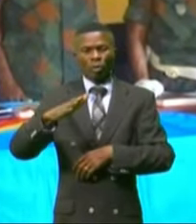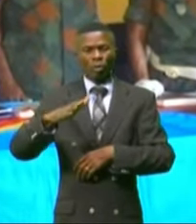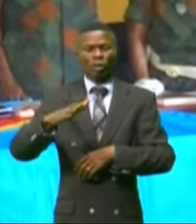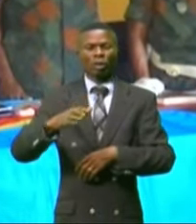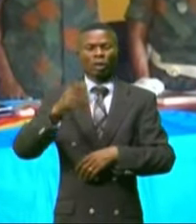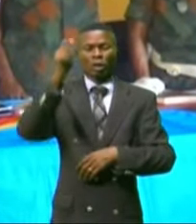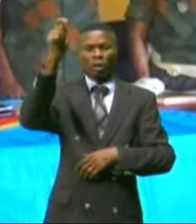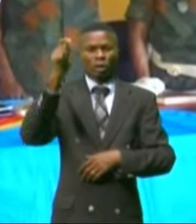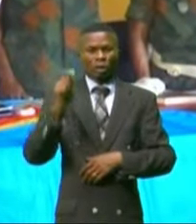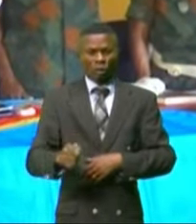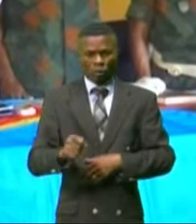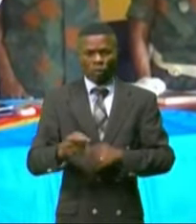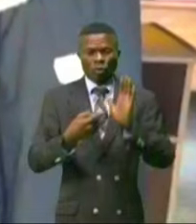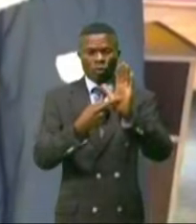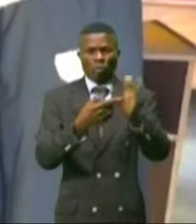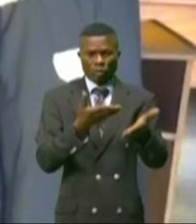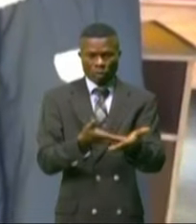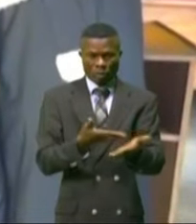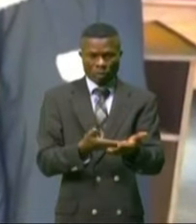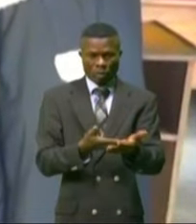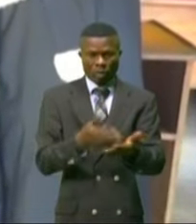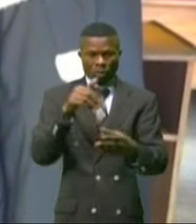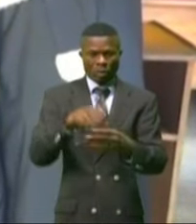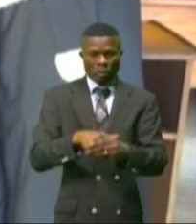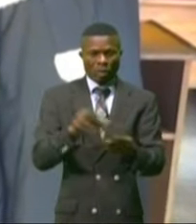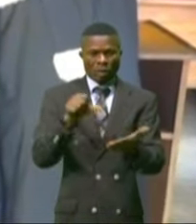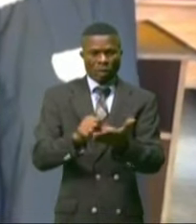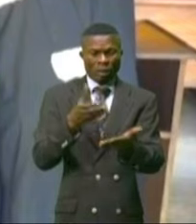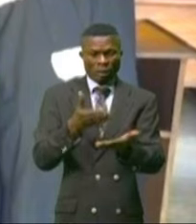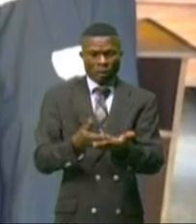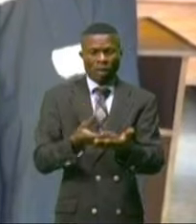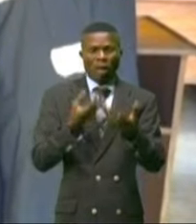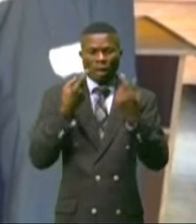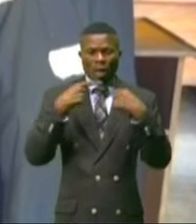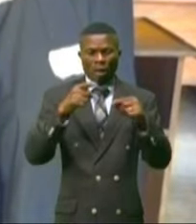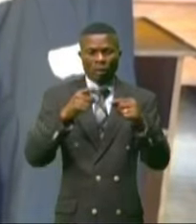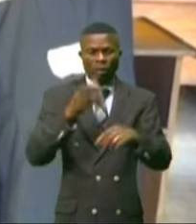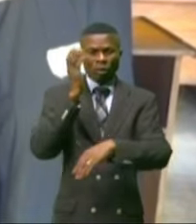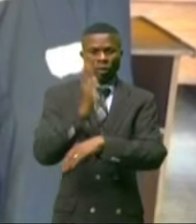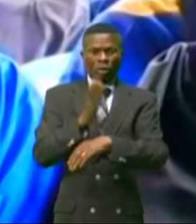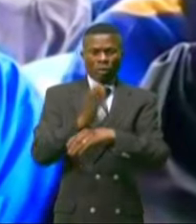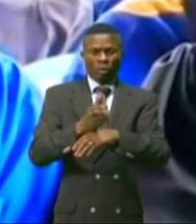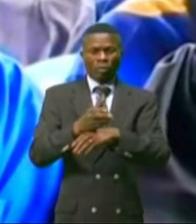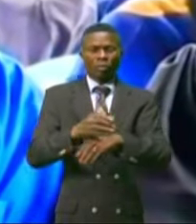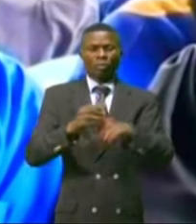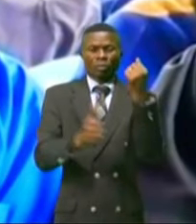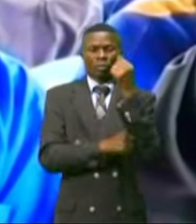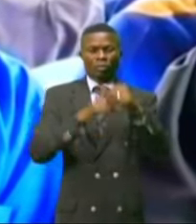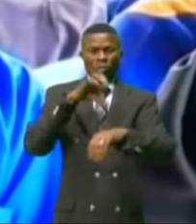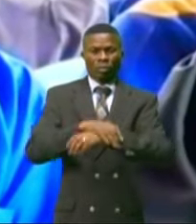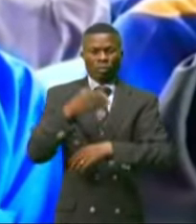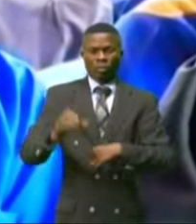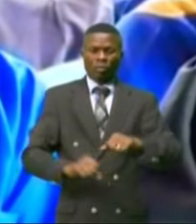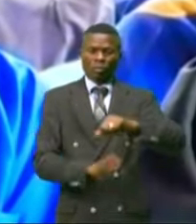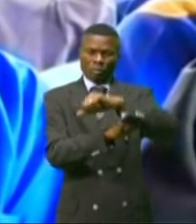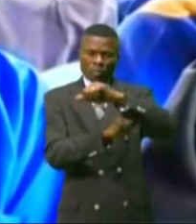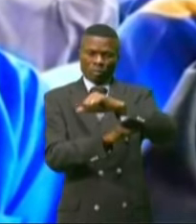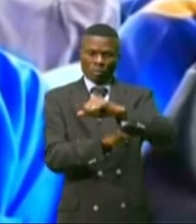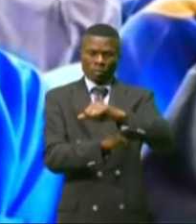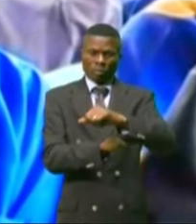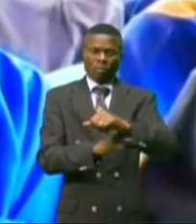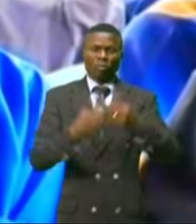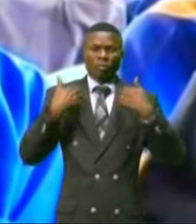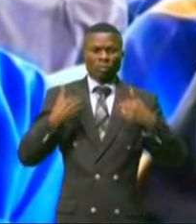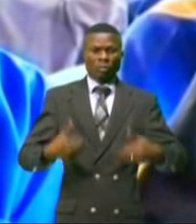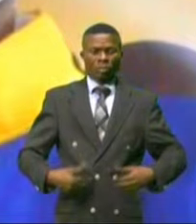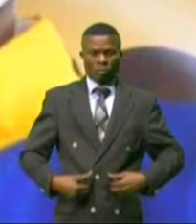médicales susindiquées. Dans cette requête, il faut le rappeler que le conseil du prévenu Escadella soutenait que l'état de santé